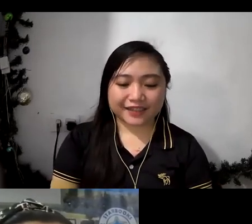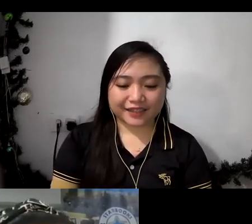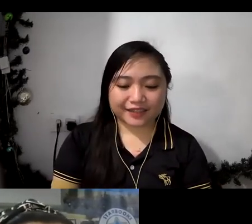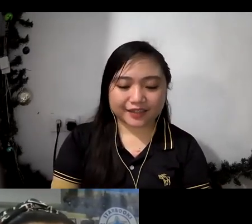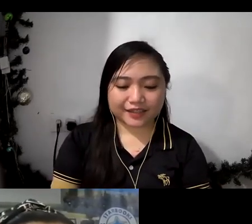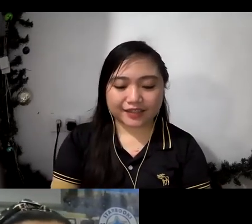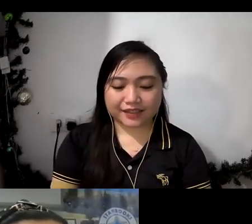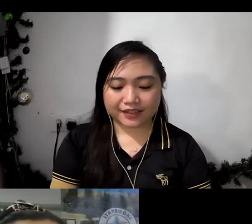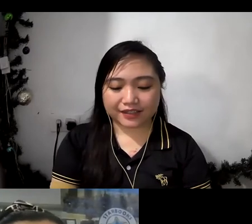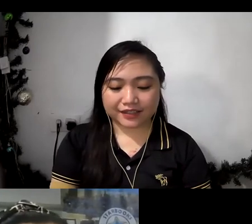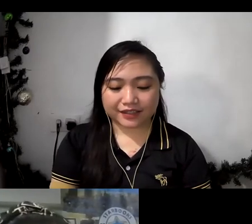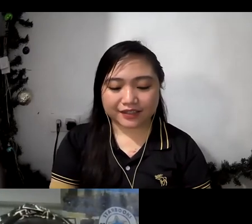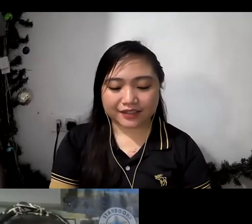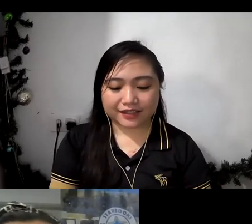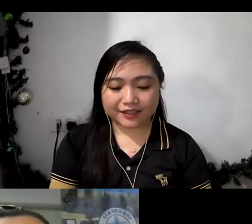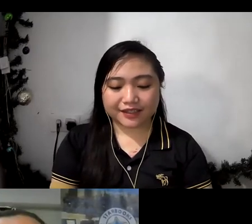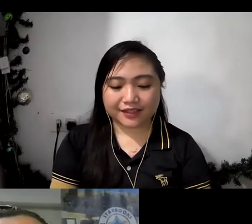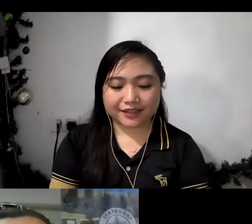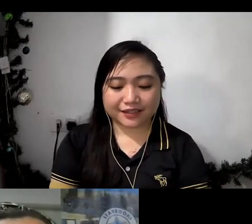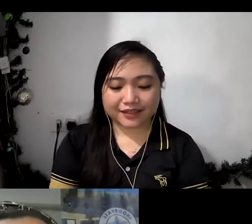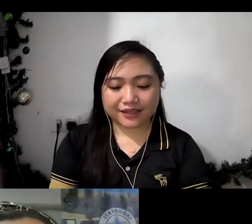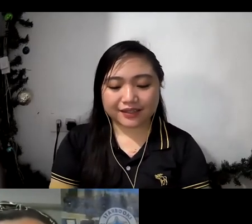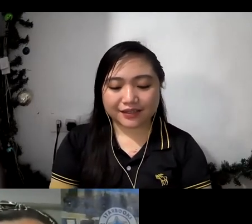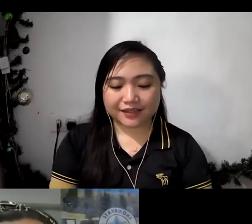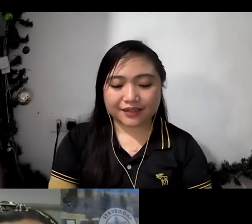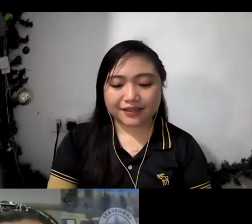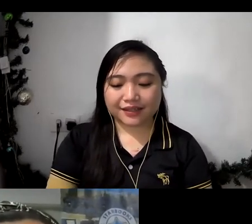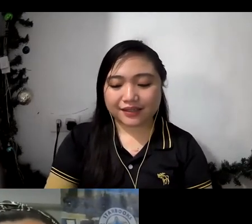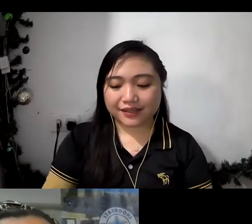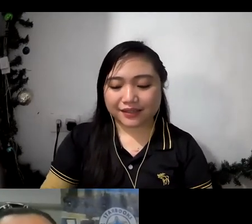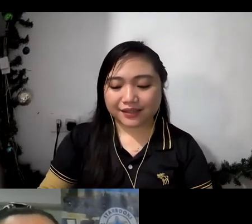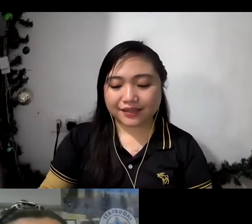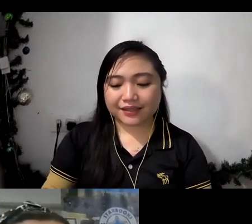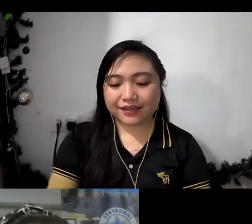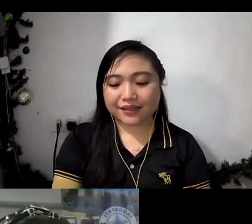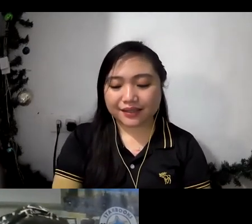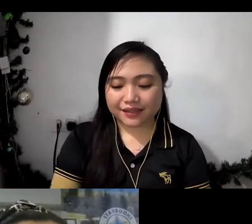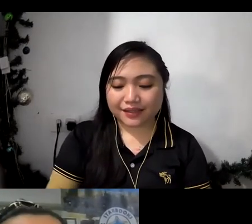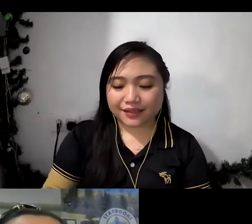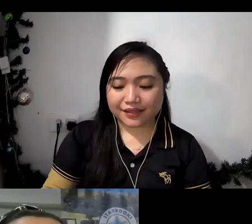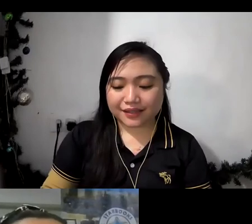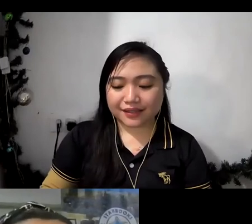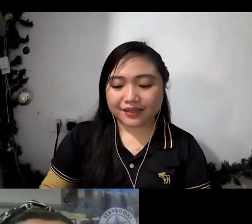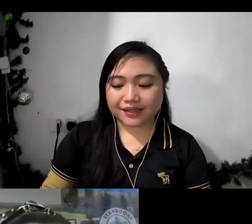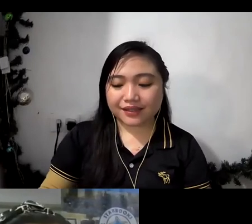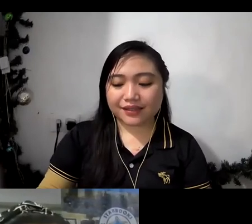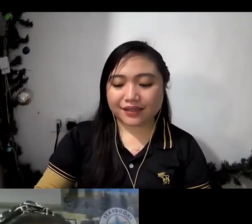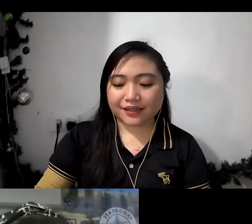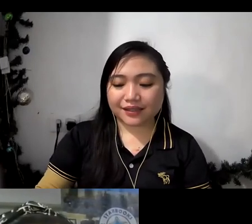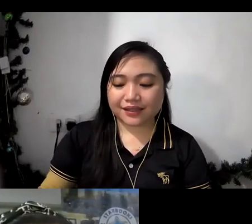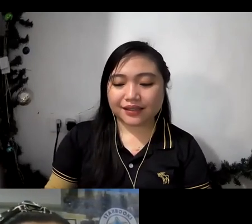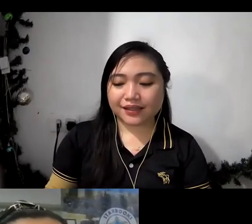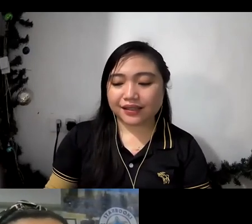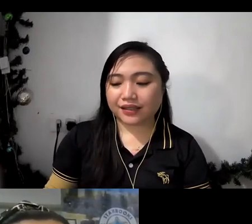Oo nga. Kasi kapag transwoman, no? Okay. Correct pronoun. Tama ka dyan. Okay, so sabi po